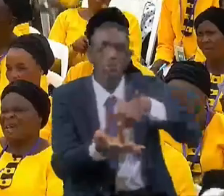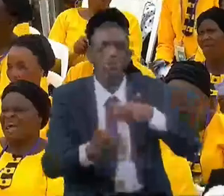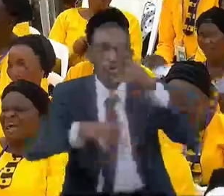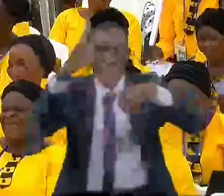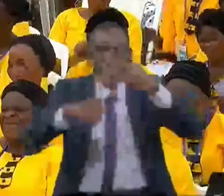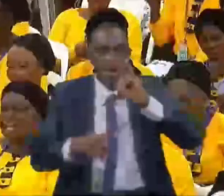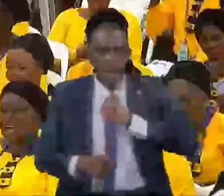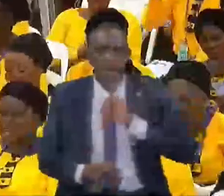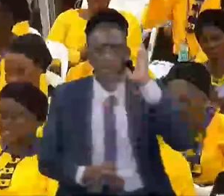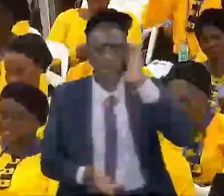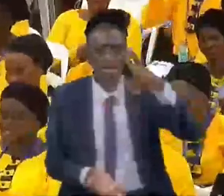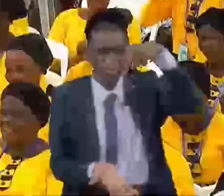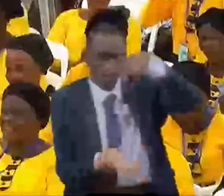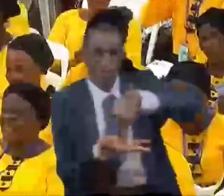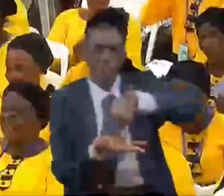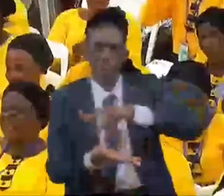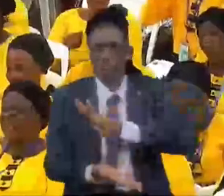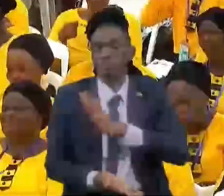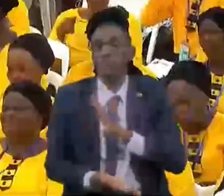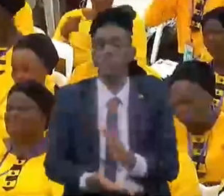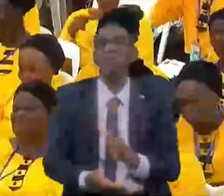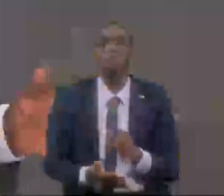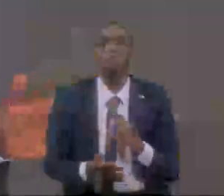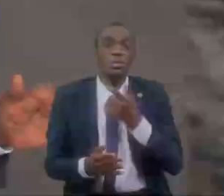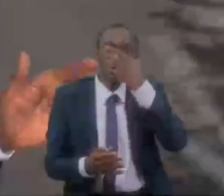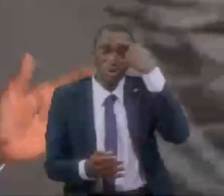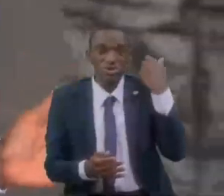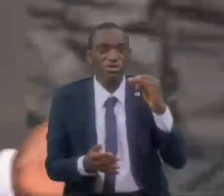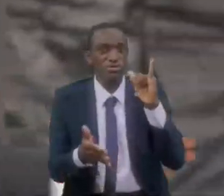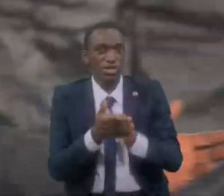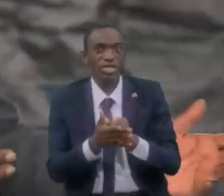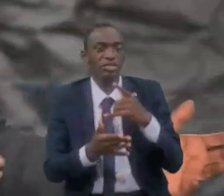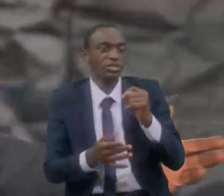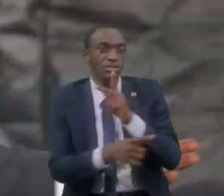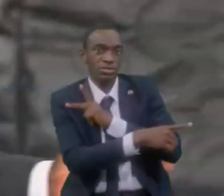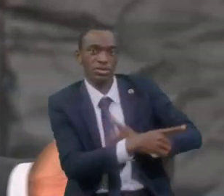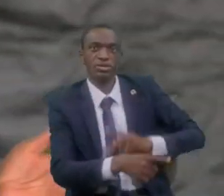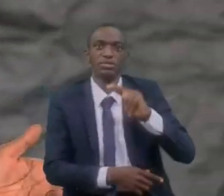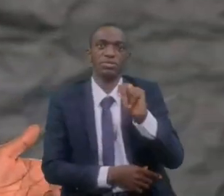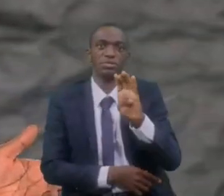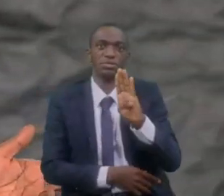Moi, je vais tenir. Et pour cela, Nebuchadnezzar a commandé